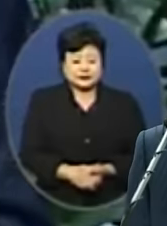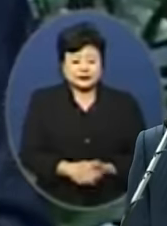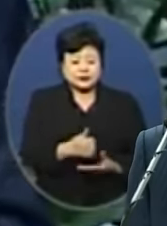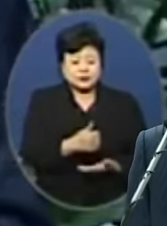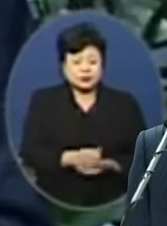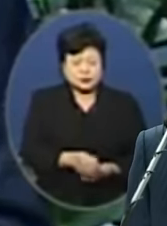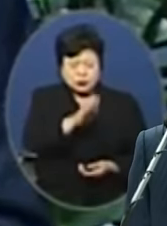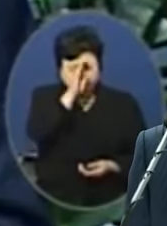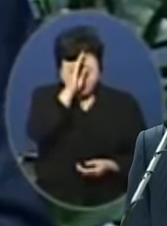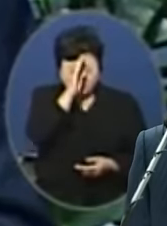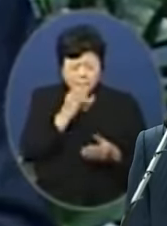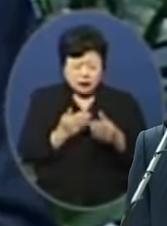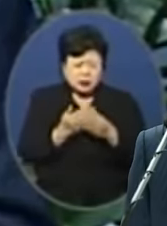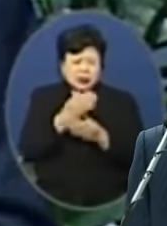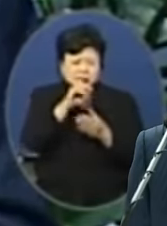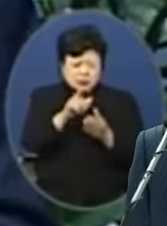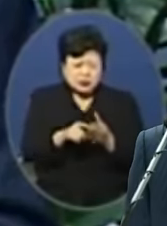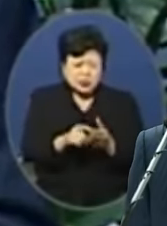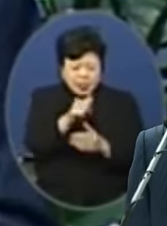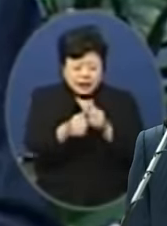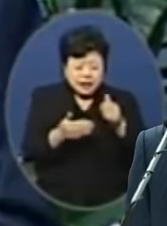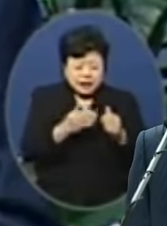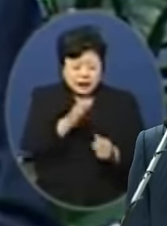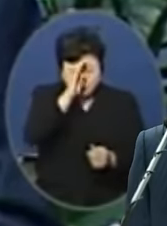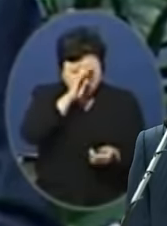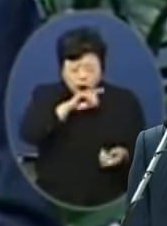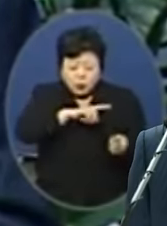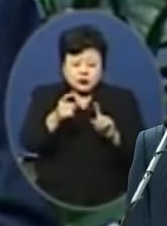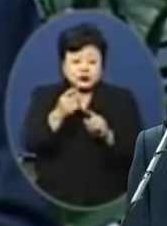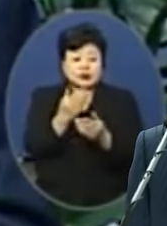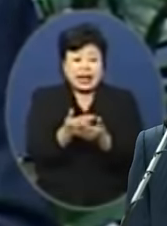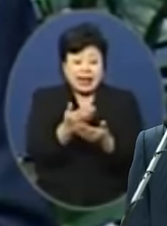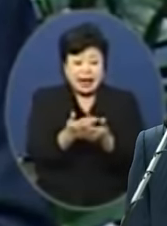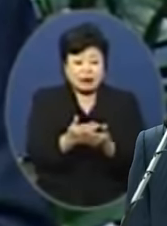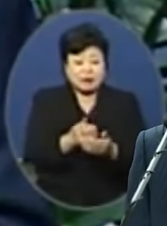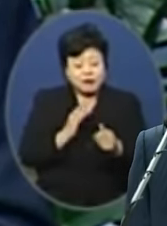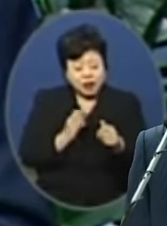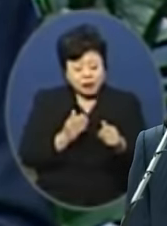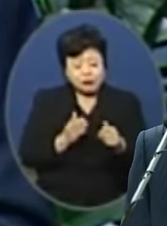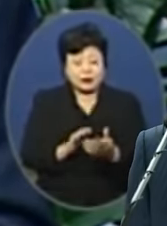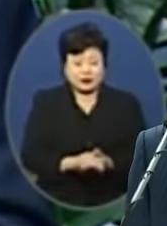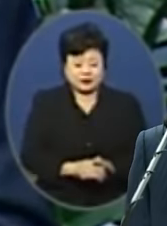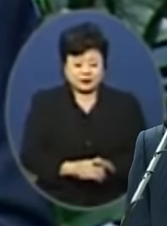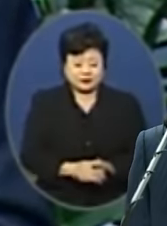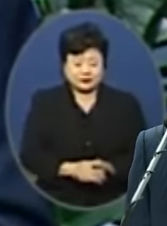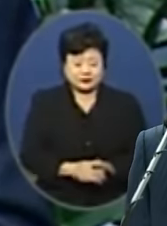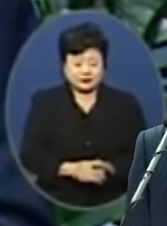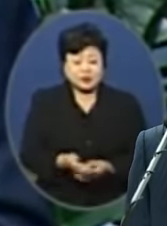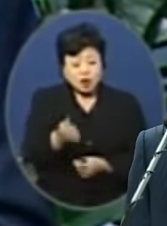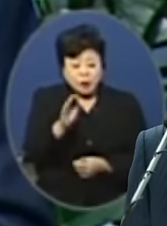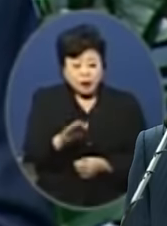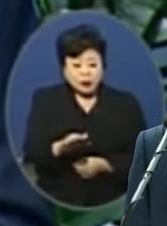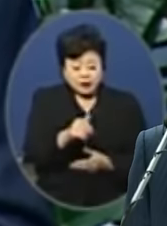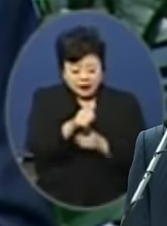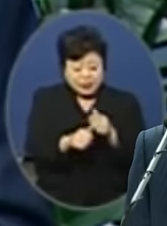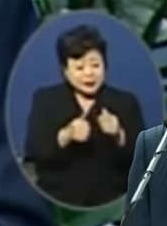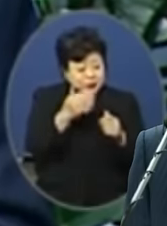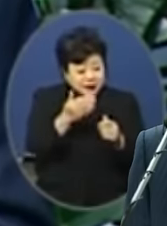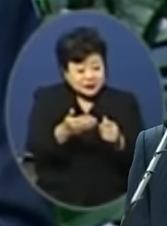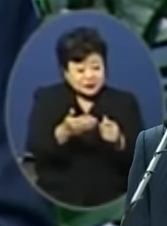우리가 병들어 있을 때 하나님께 병고침 달라고 간구합니다. 그러면